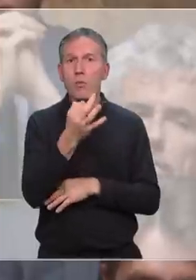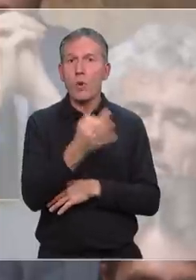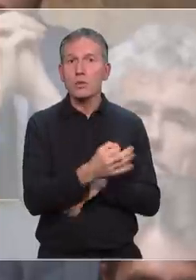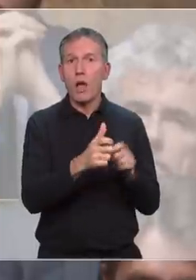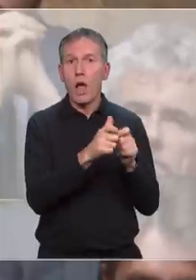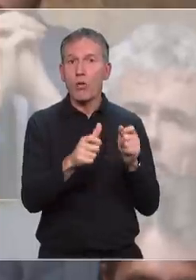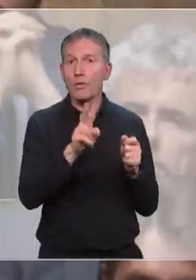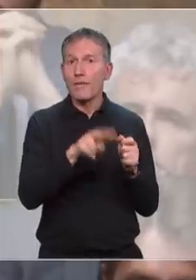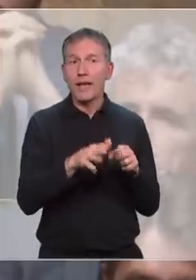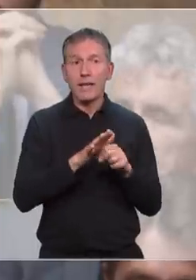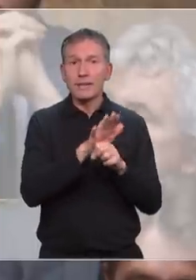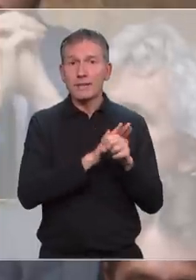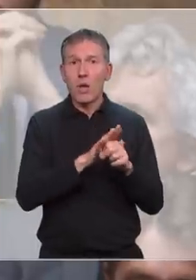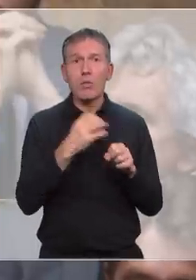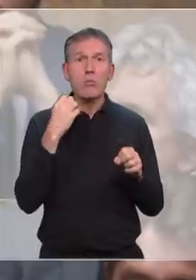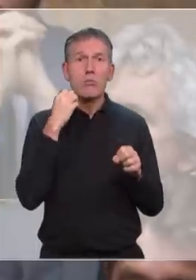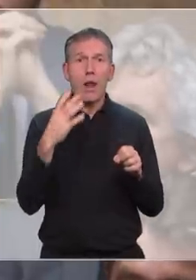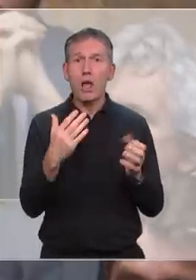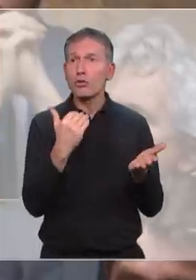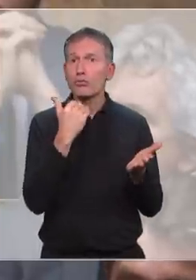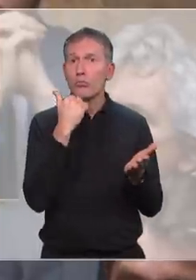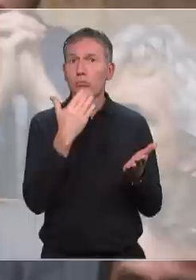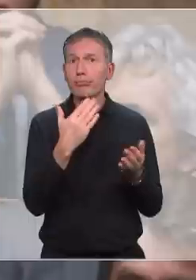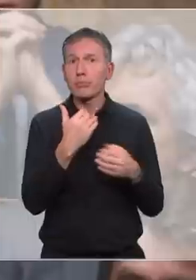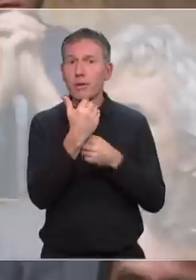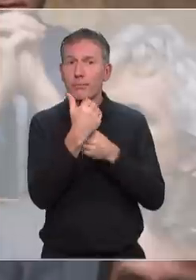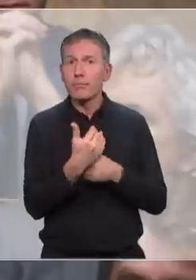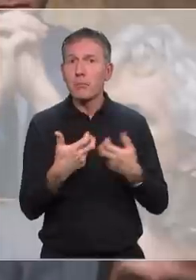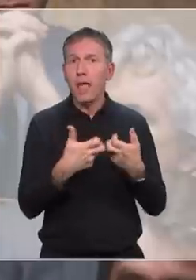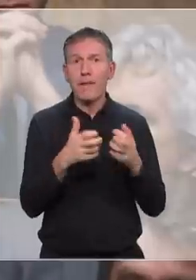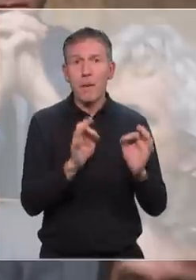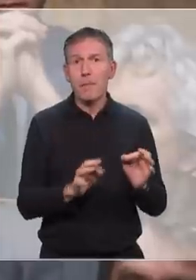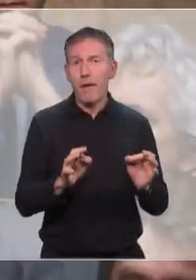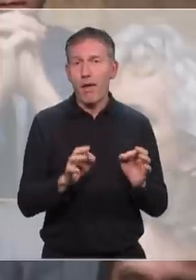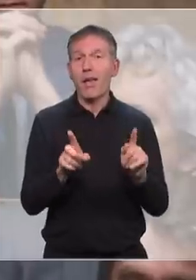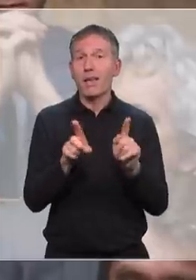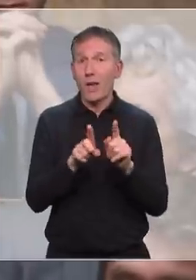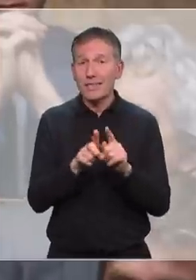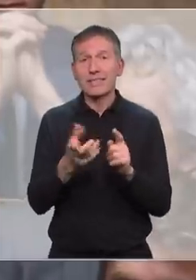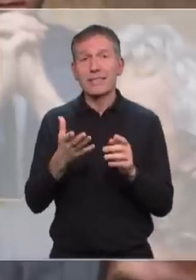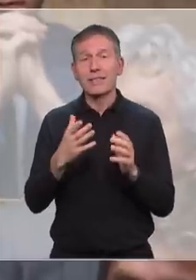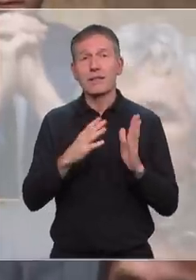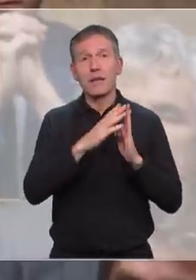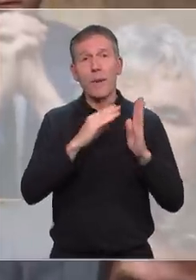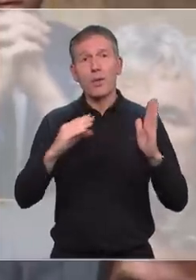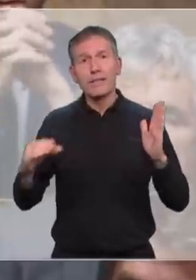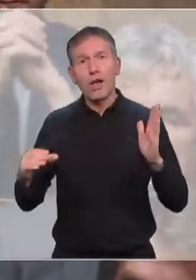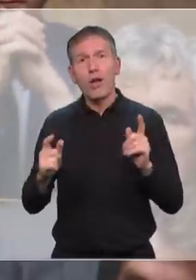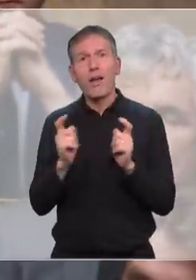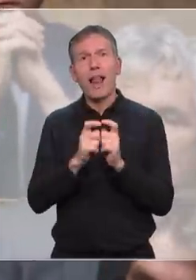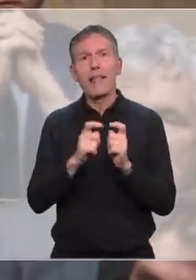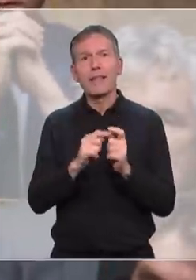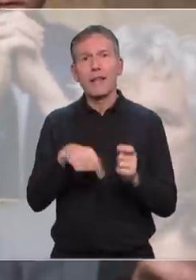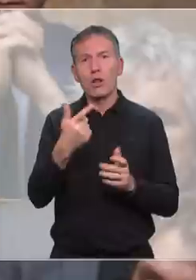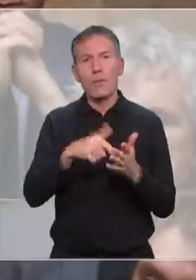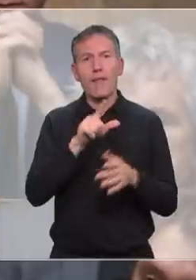dans une véritable zone blanche et ne peuvent bénéficier du bouclier tarifaire. De plus, la mesure de l'amortisseur électrique prévue pour